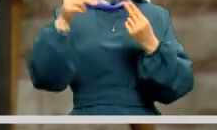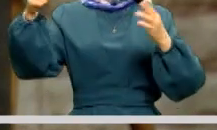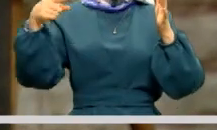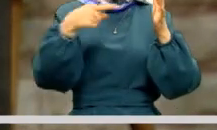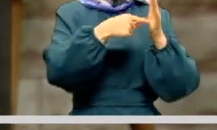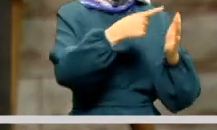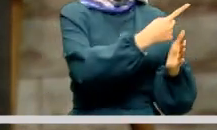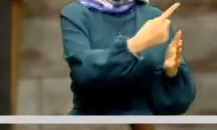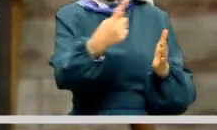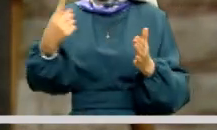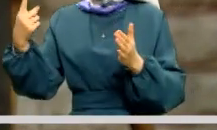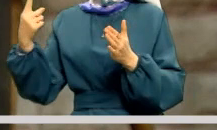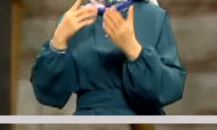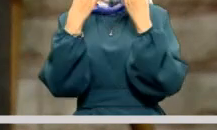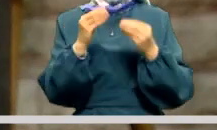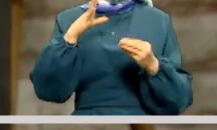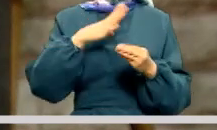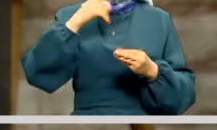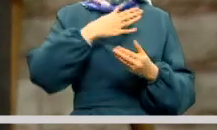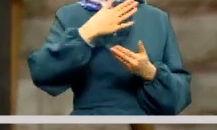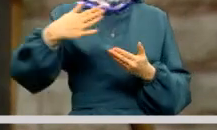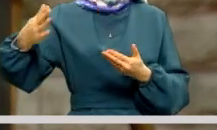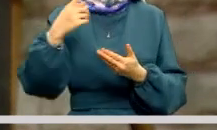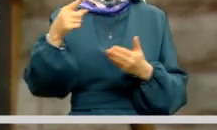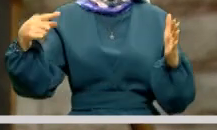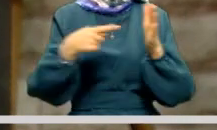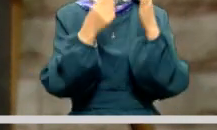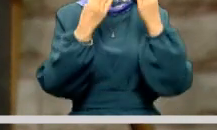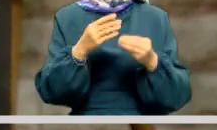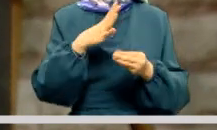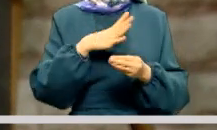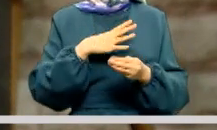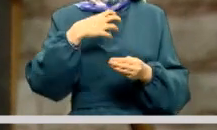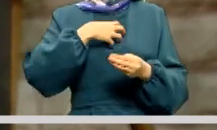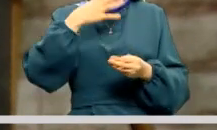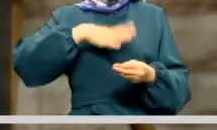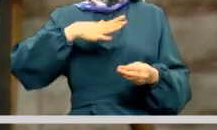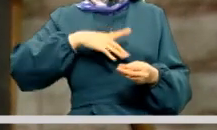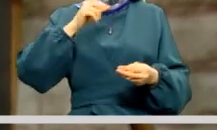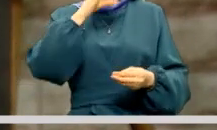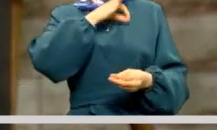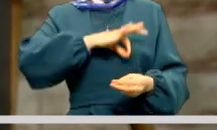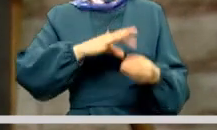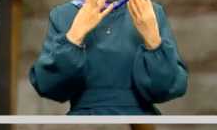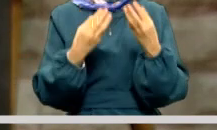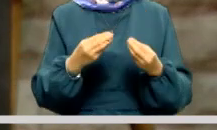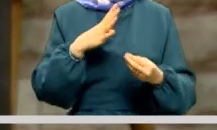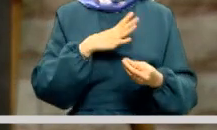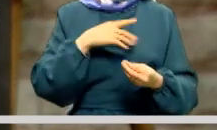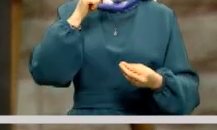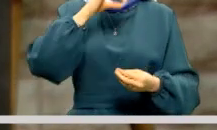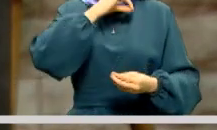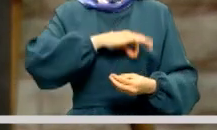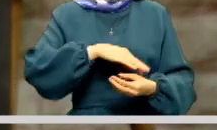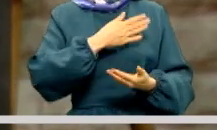döner bu Hedef geçici bir hedeftir menfaatlik bir hedeftir faydacı bir hedeftir Dolayısıyla o fayda